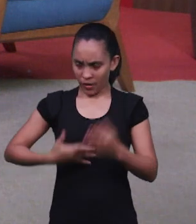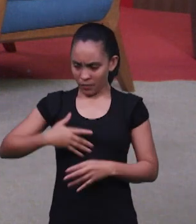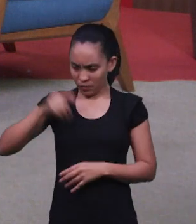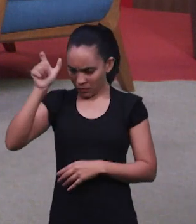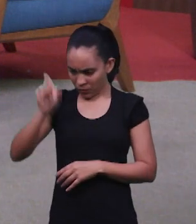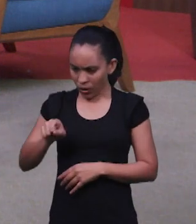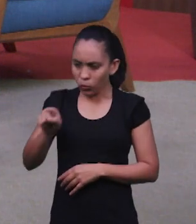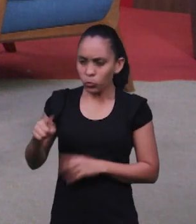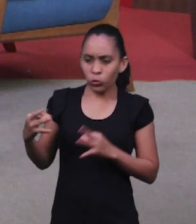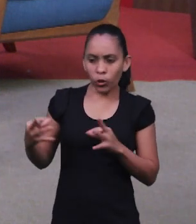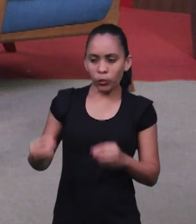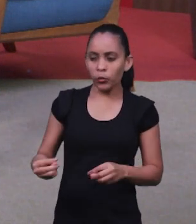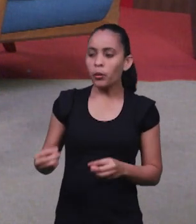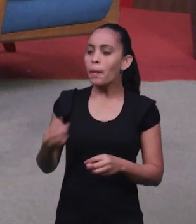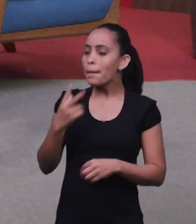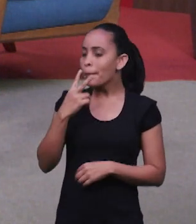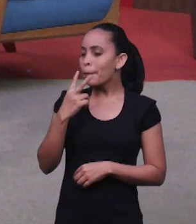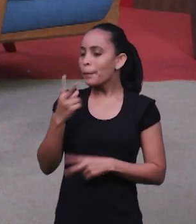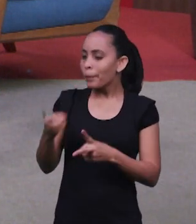temps arrive à la fin.